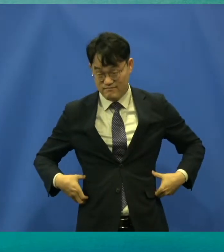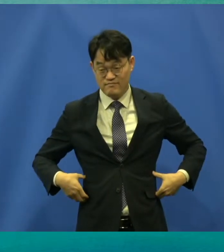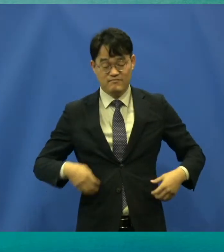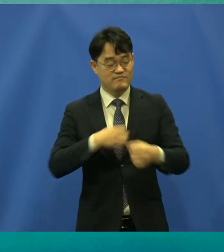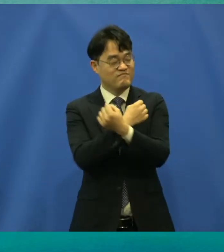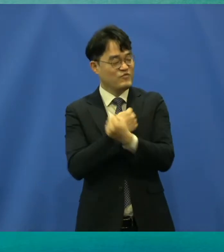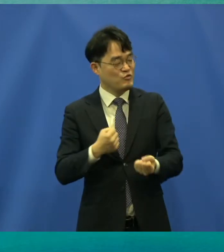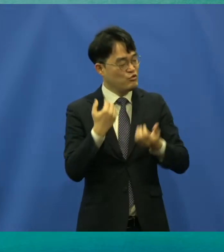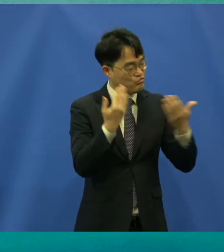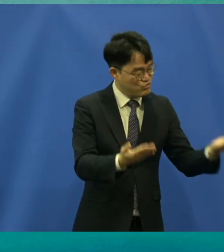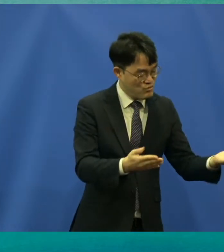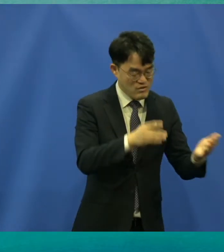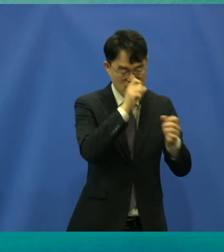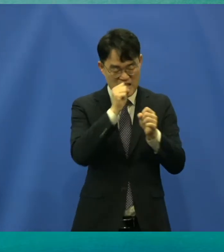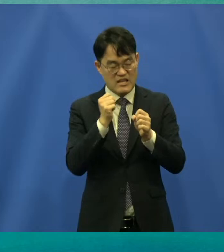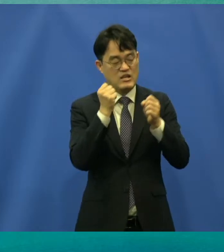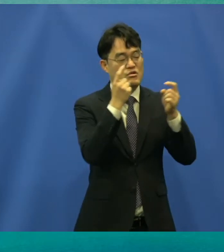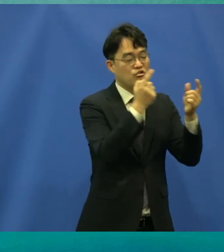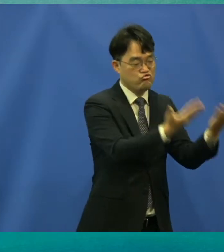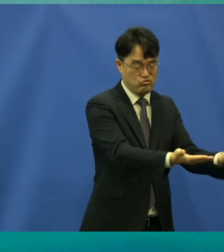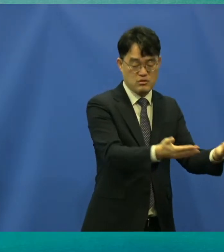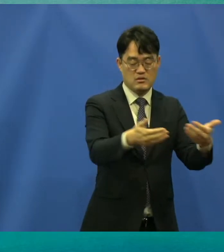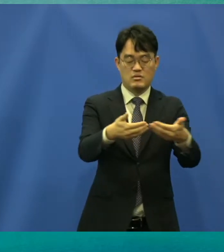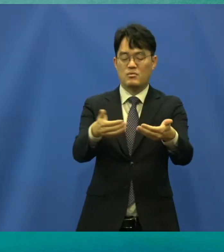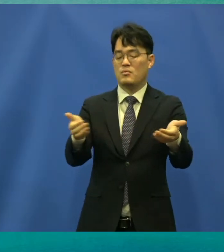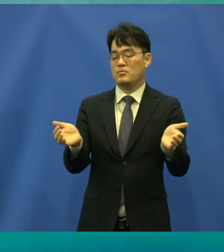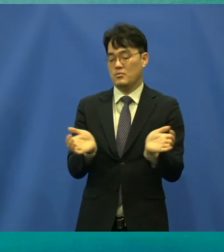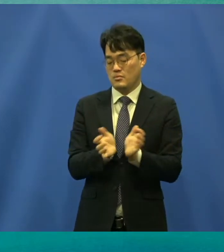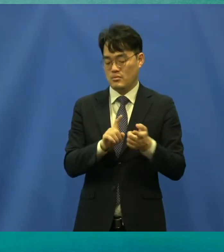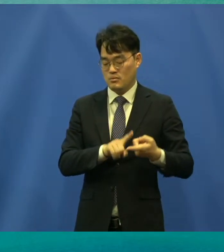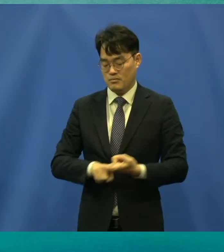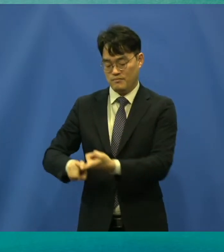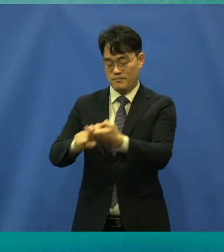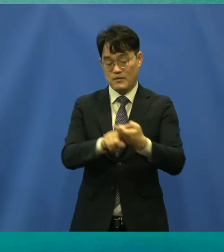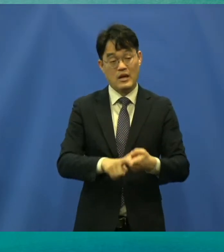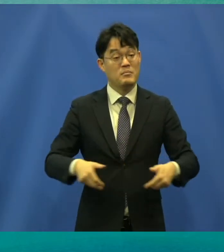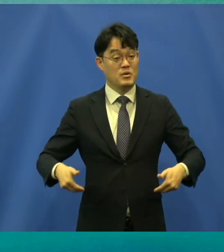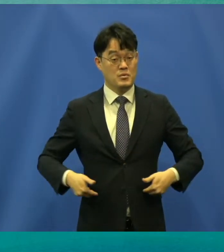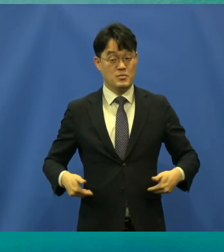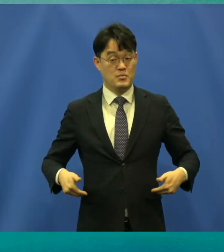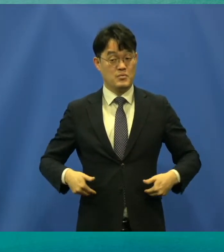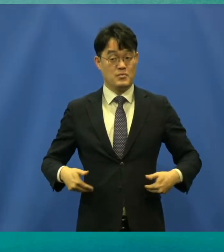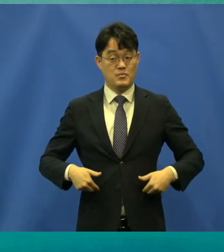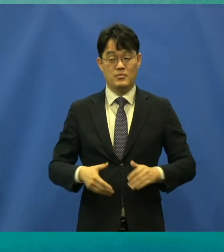것입니다. 자, 다시 시작하게 하시는 하나님은 어떤 분입니까?